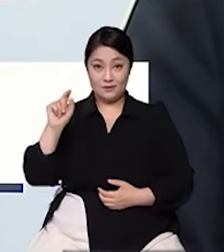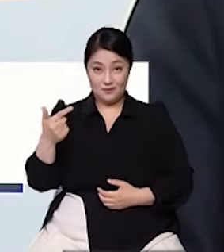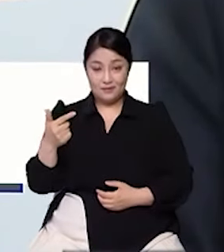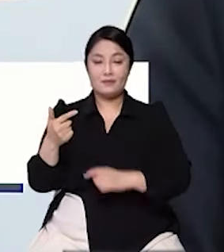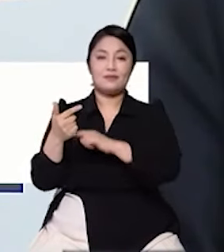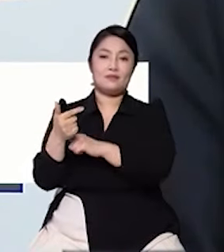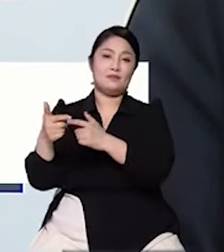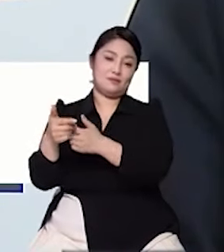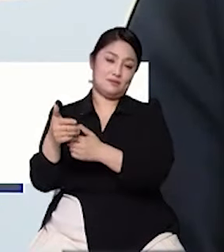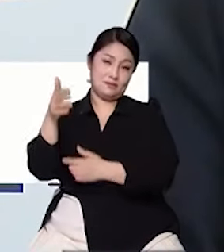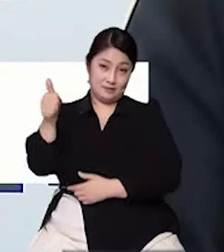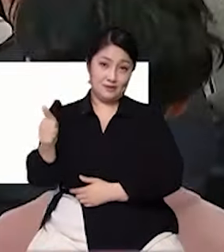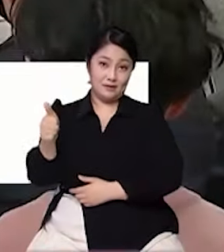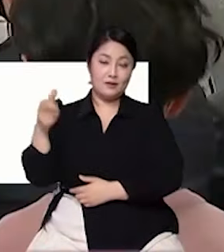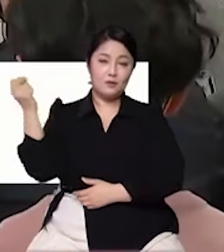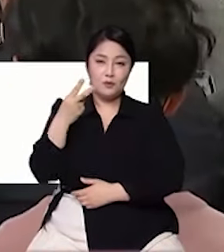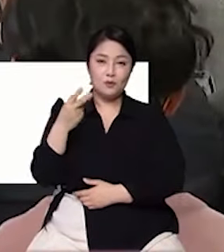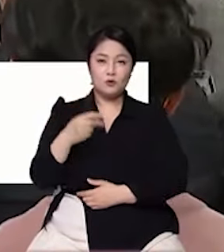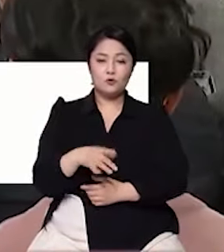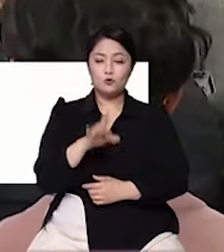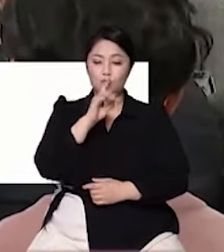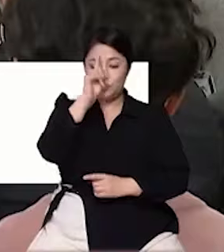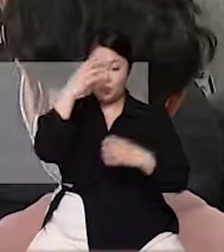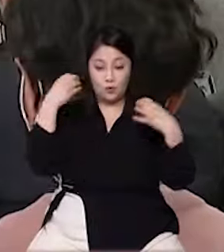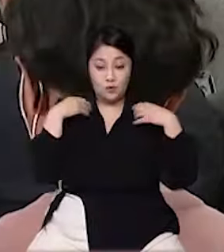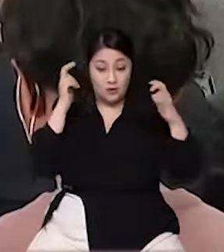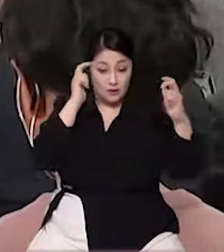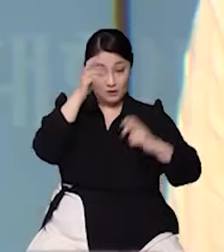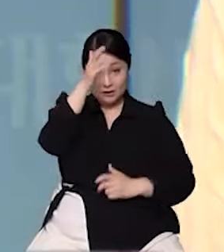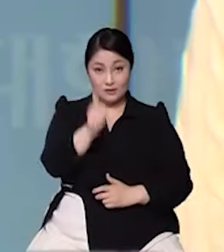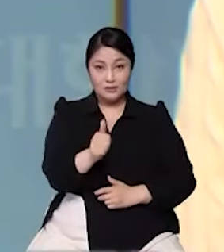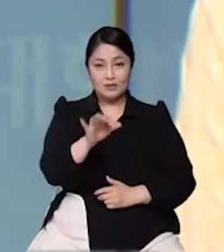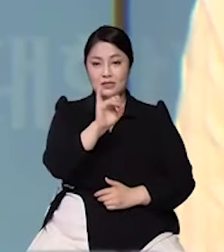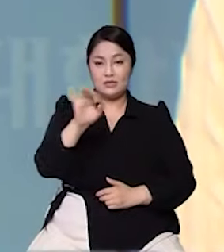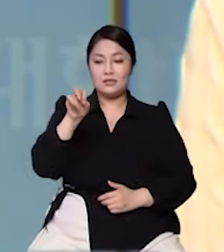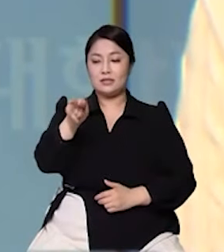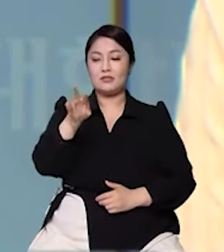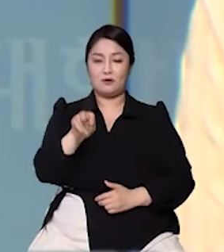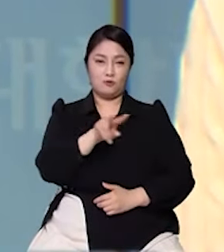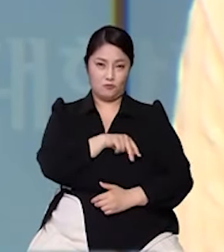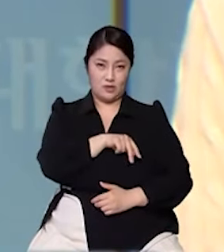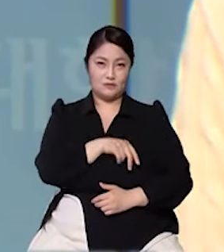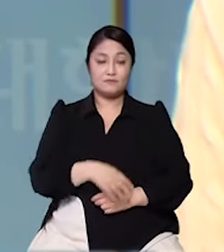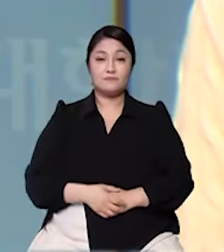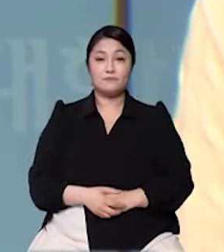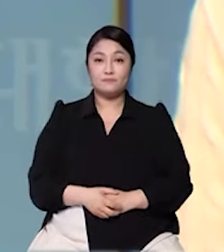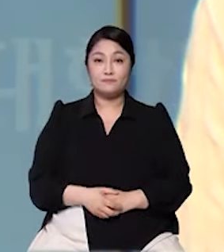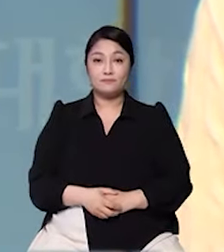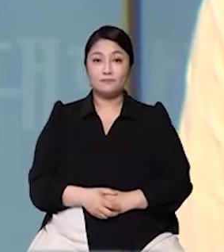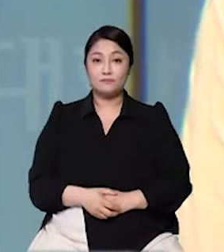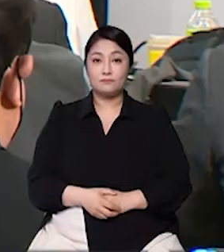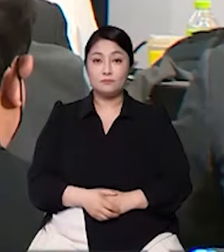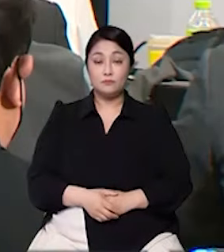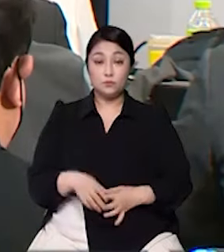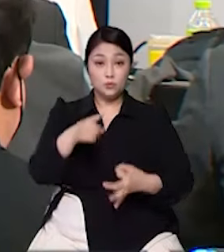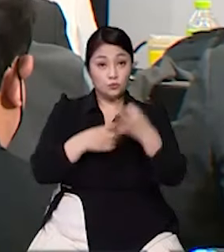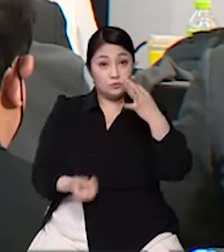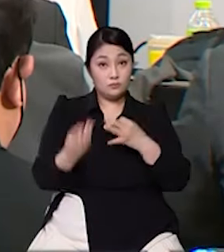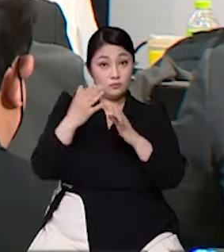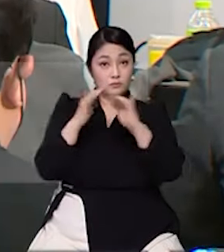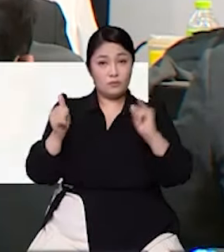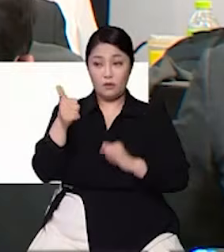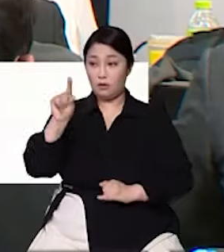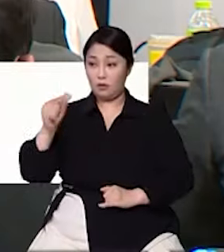기술 진 흥 원 장 중소벤처기업 프 장관의 이 역무원이 발탁돼 씁니다 윤 당선인은